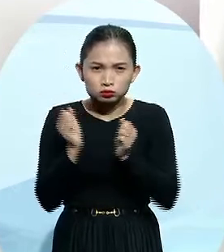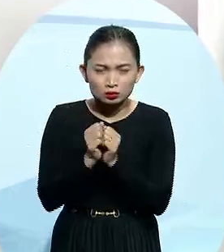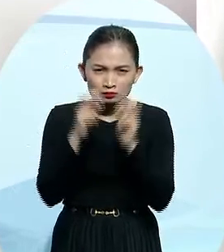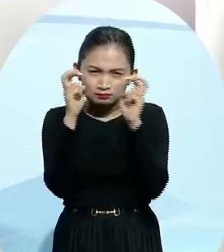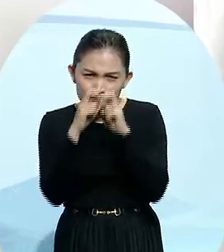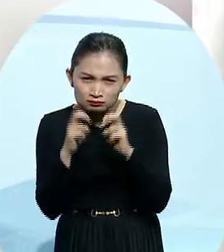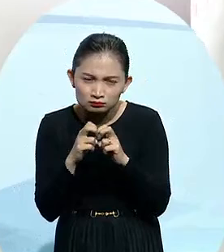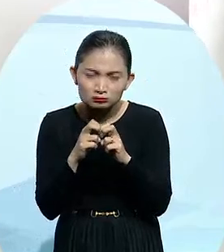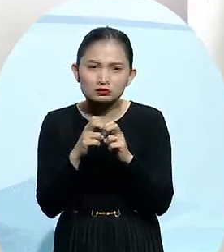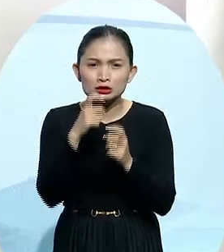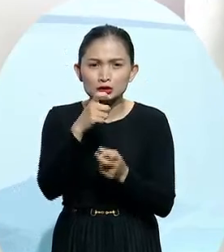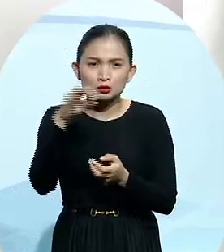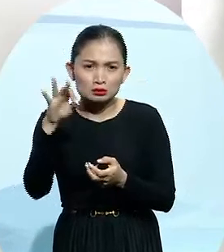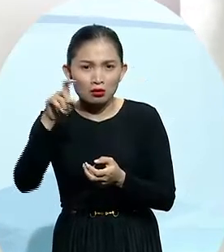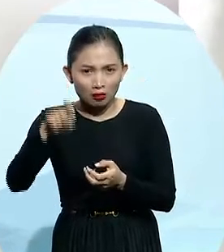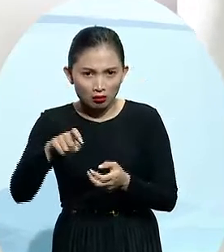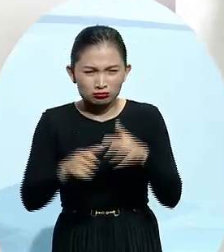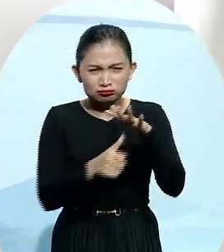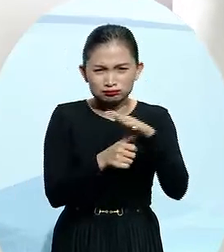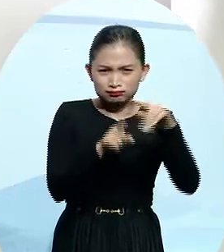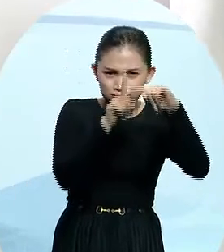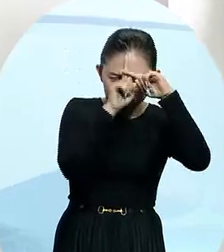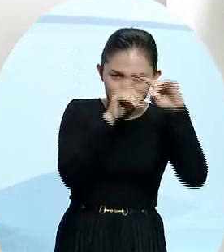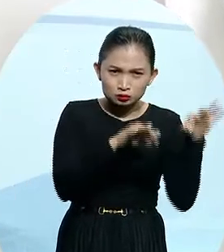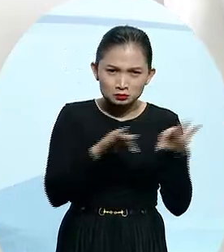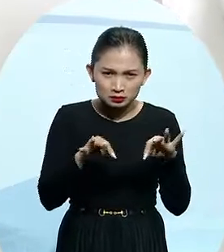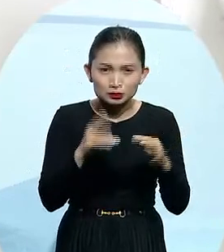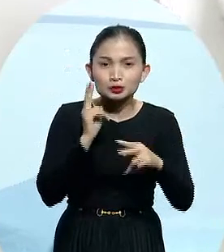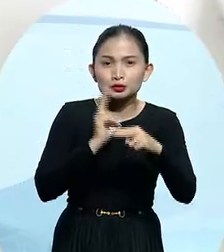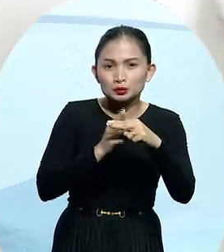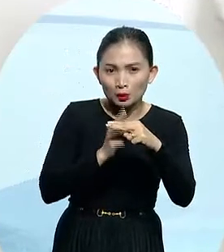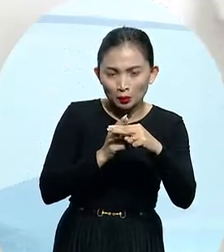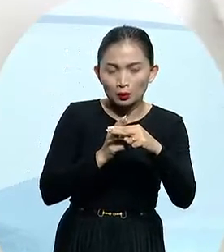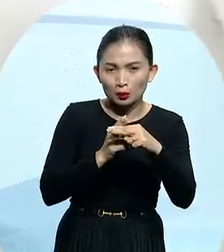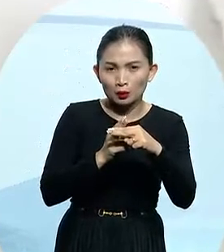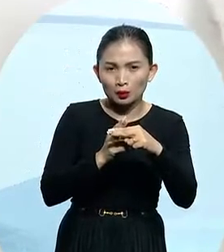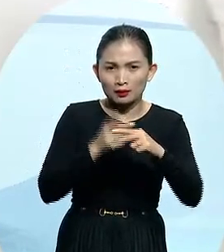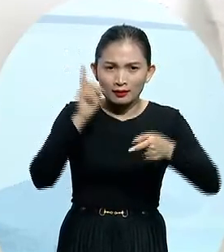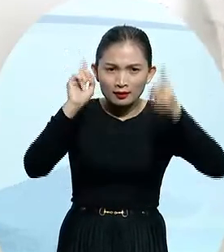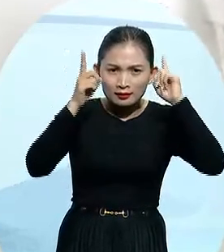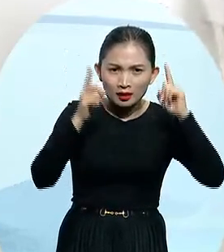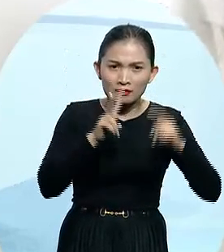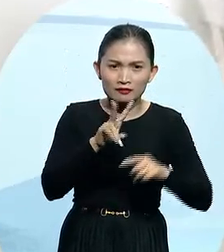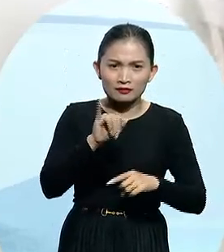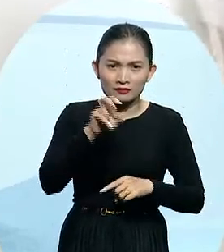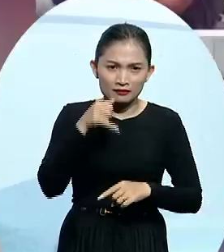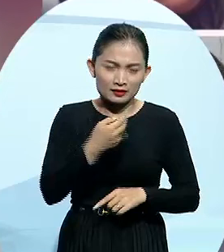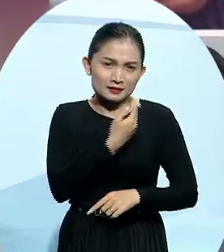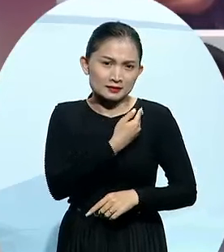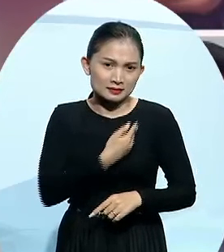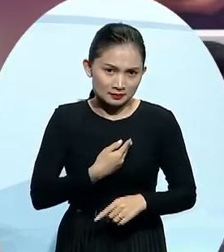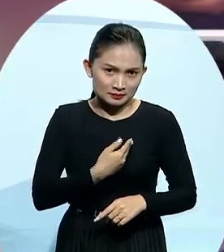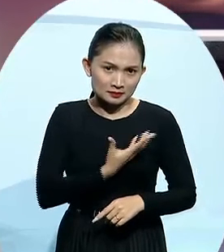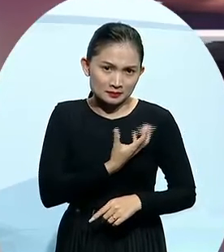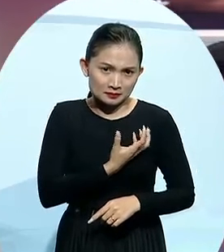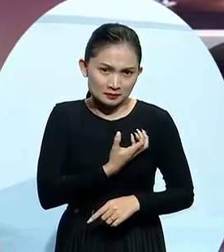những người cố tình vi phạm xây thành phố Hồ Chí Minh yêu cầu Lãnh đạo Viện tim phối hợp cùng với bệnh viện Truyền máu Huyết học tổ chức đảm bảo cung mướn